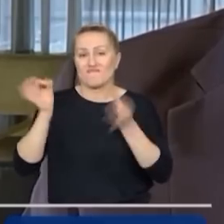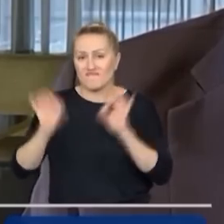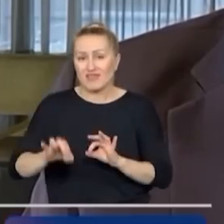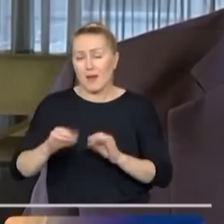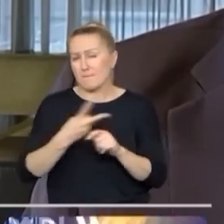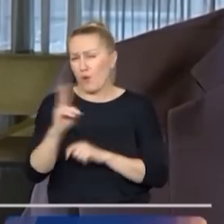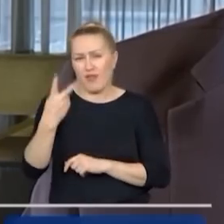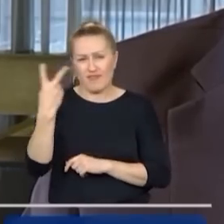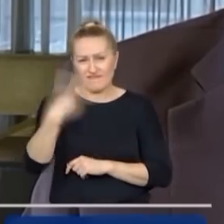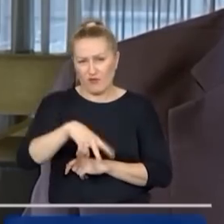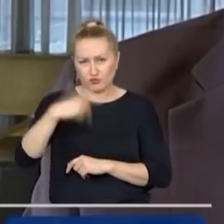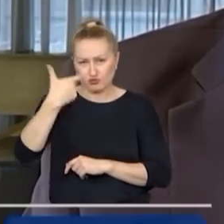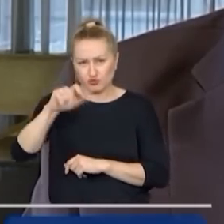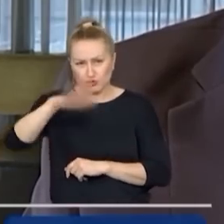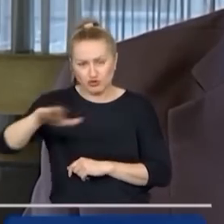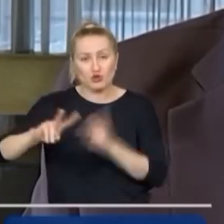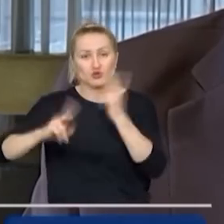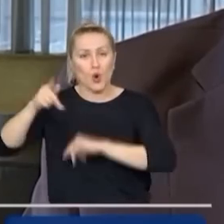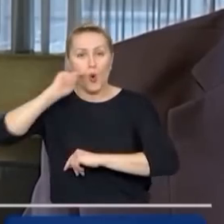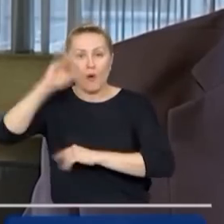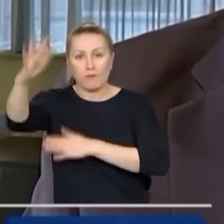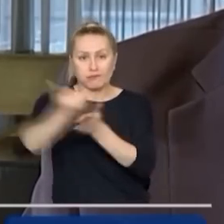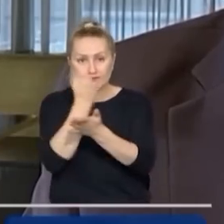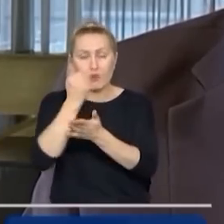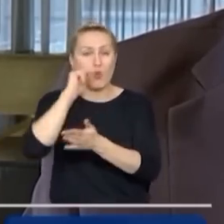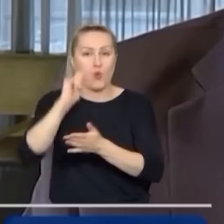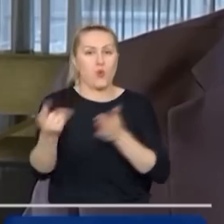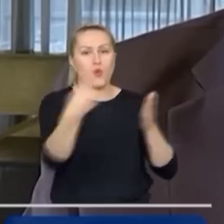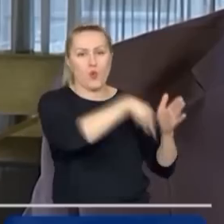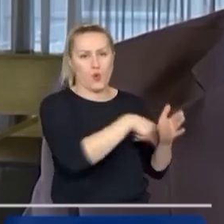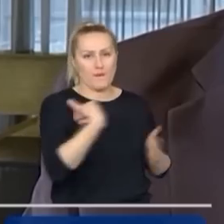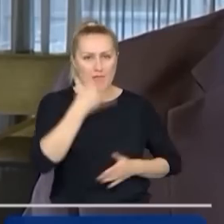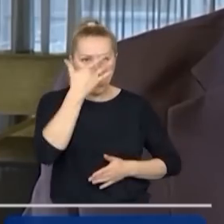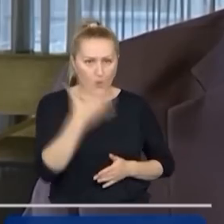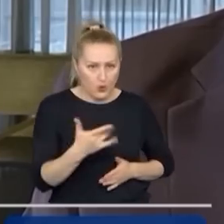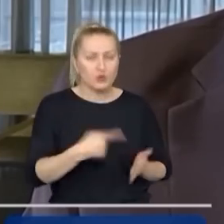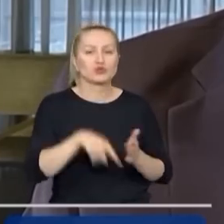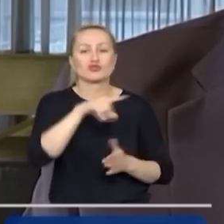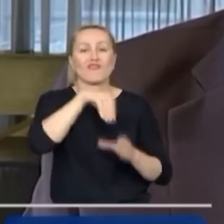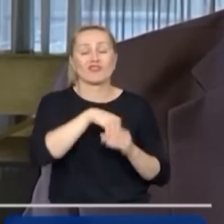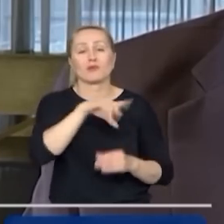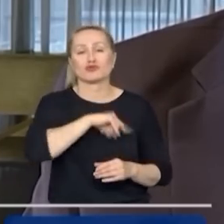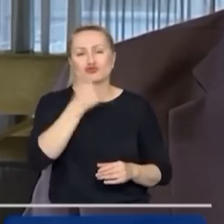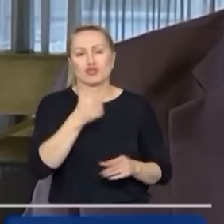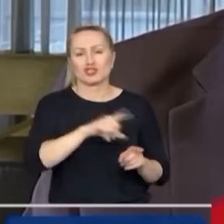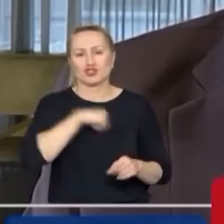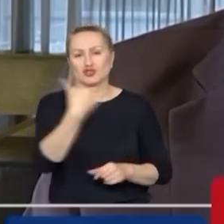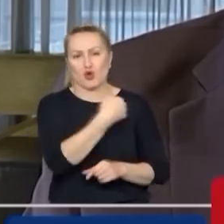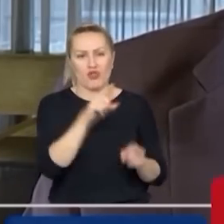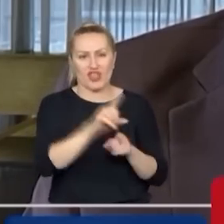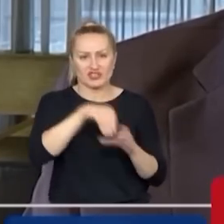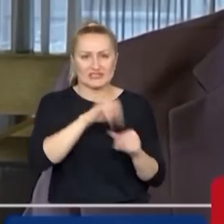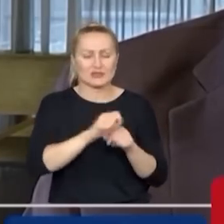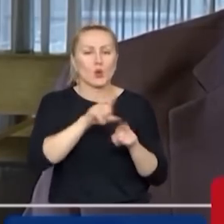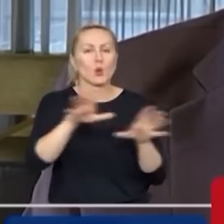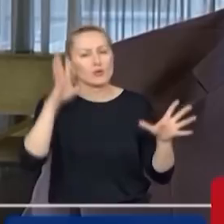dzieci ukraińskich zostało przywiezionych na teren Białorusi. Wśród nich są sieroty. Udało się nam identyfikować wielu